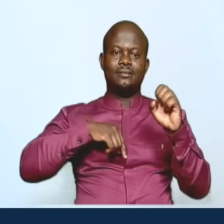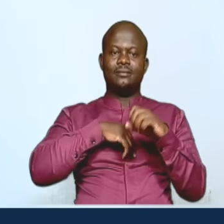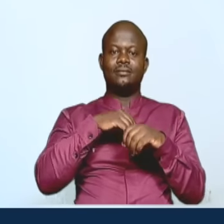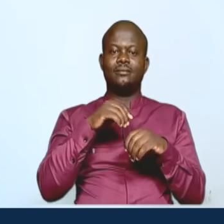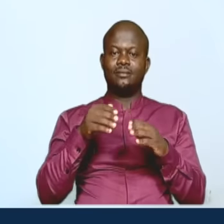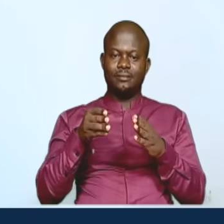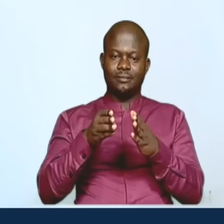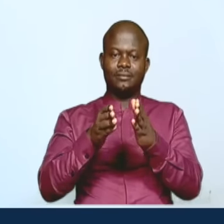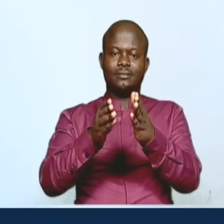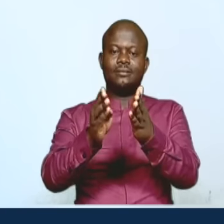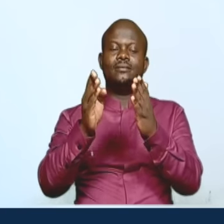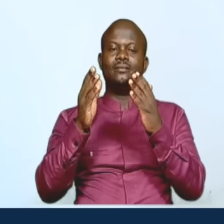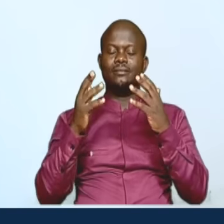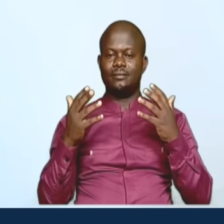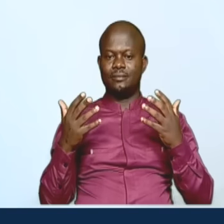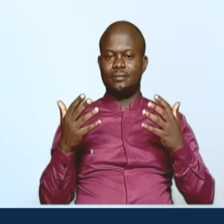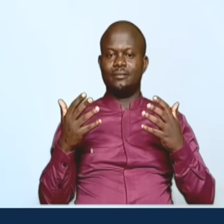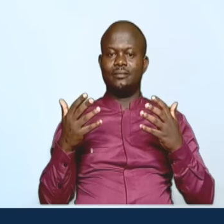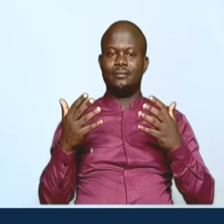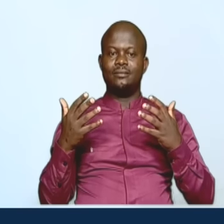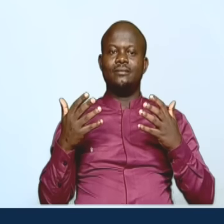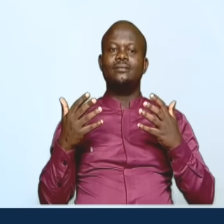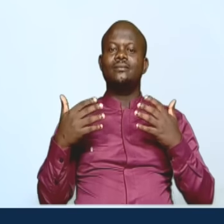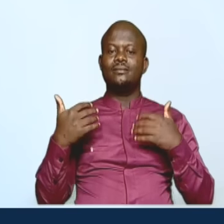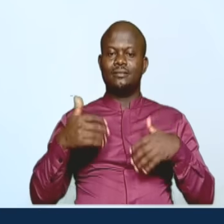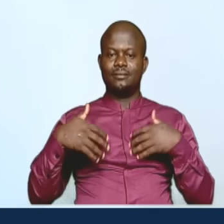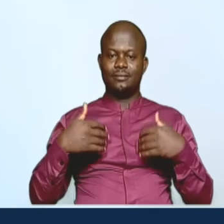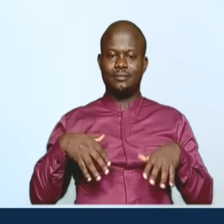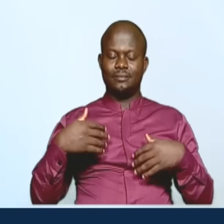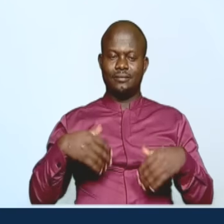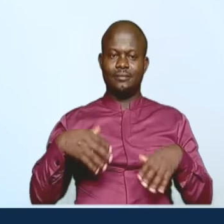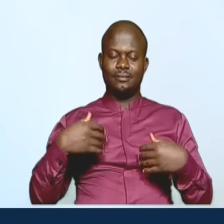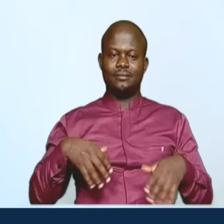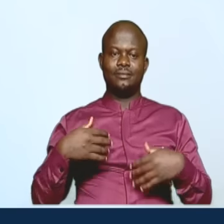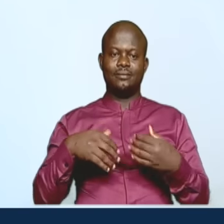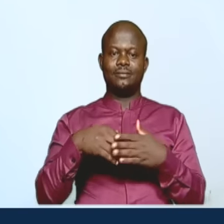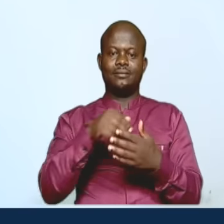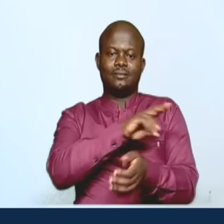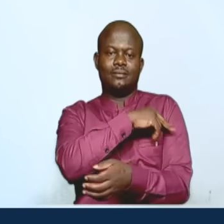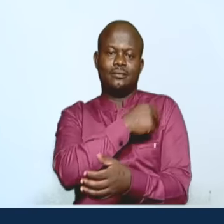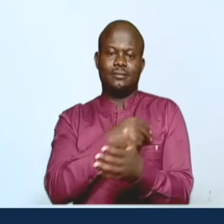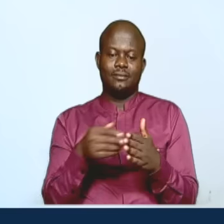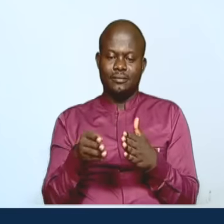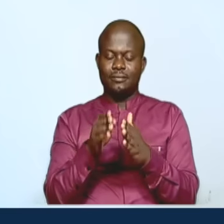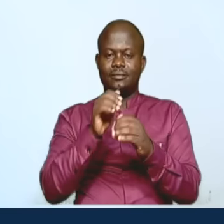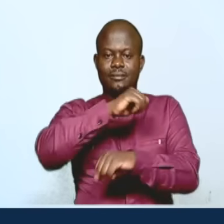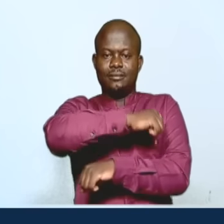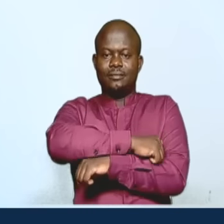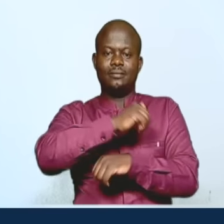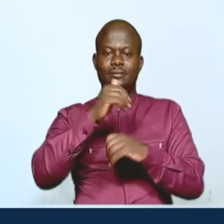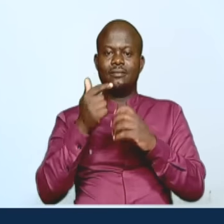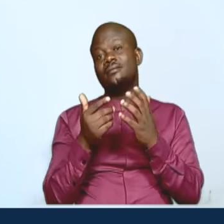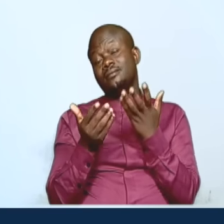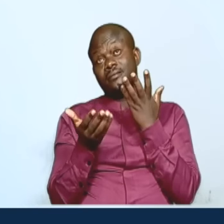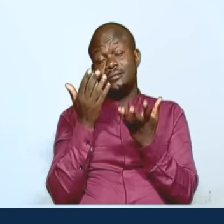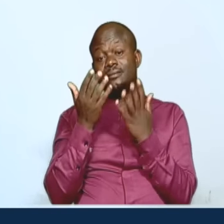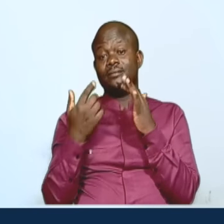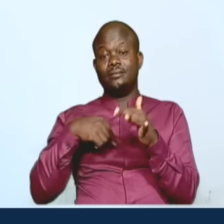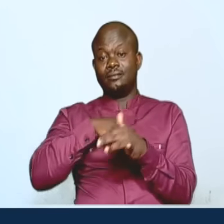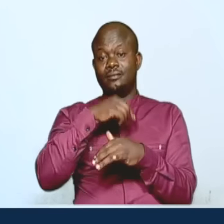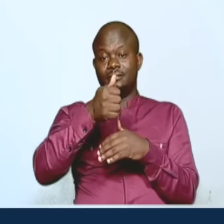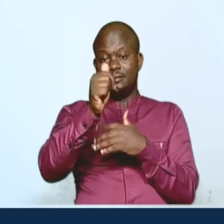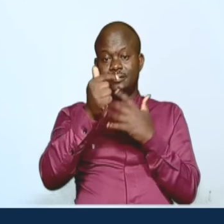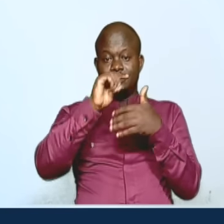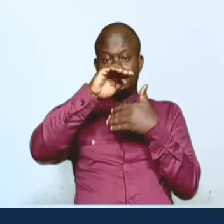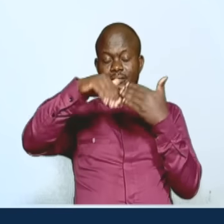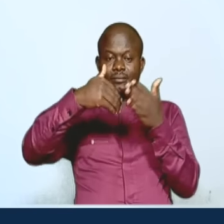ari imihanda ari amashanyarazi ari amavuriro ari amashuri ibyo byose biriya